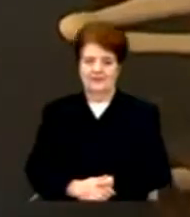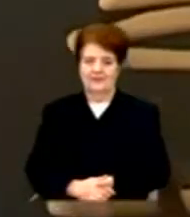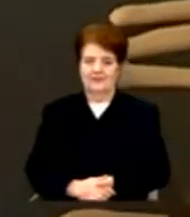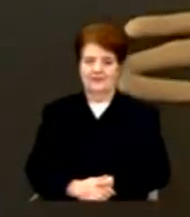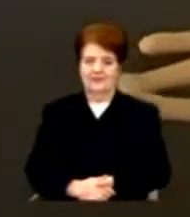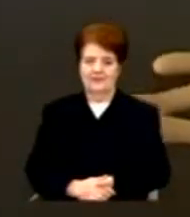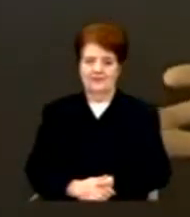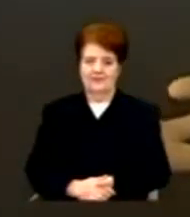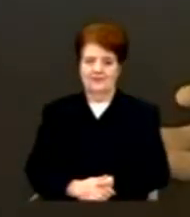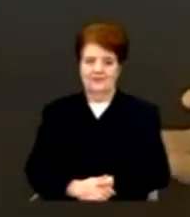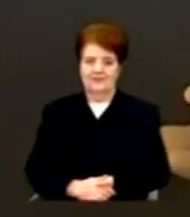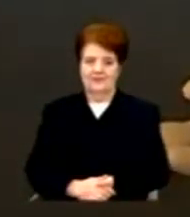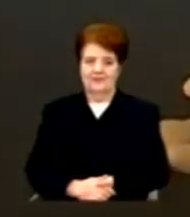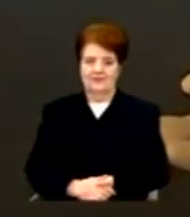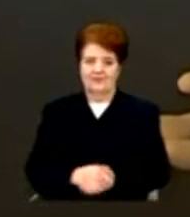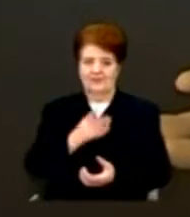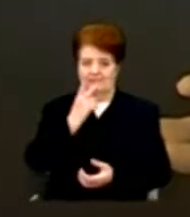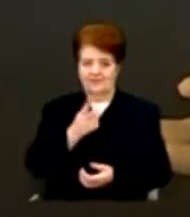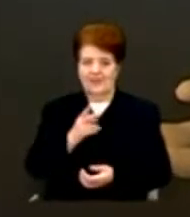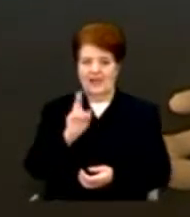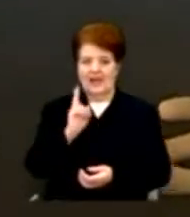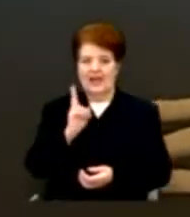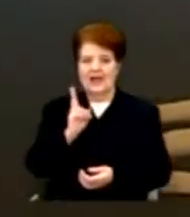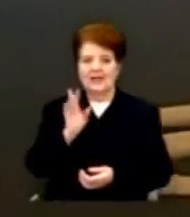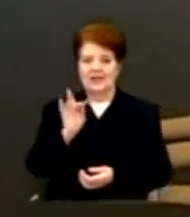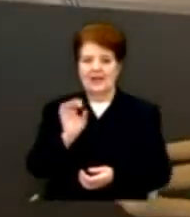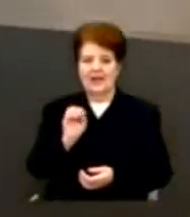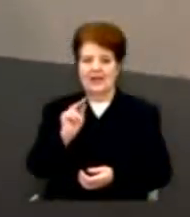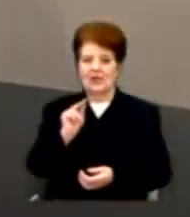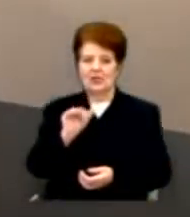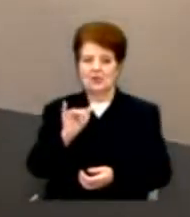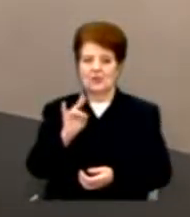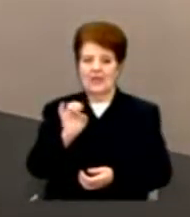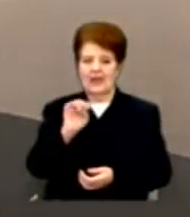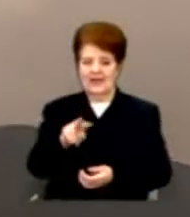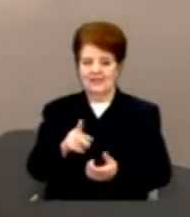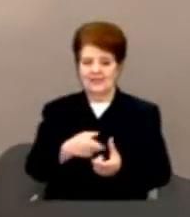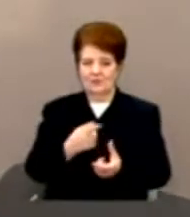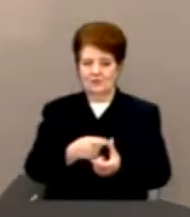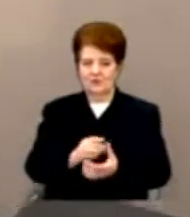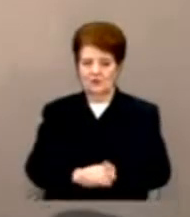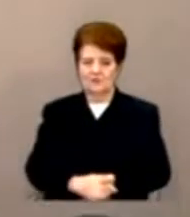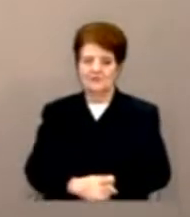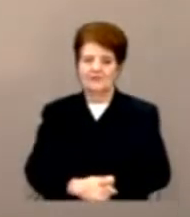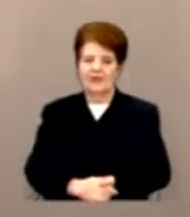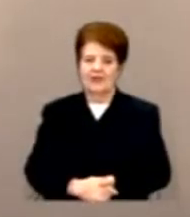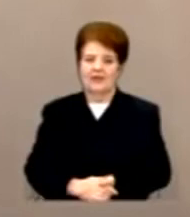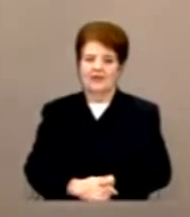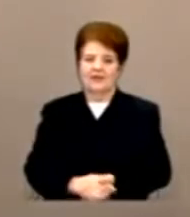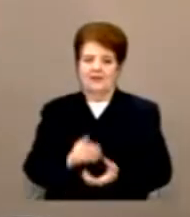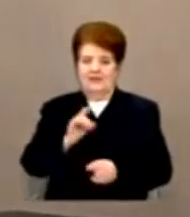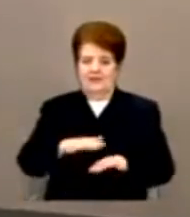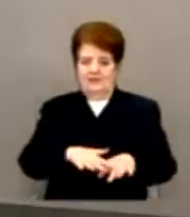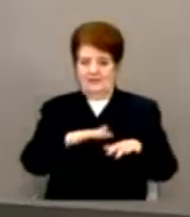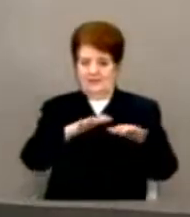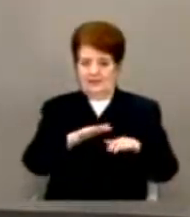Uite așa, s-a primit un crăciunel, după asta îl punem în tavă, s-o odihnește că el trebuie să